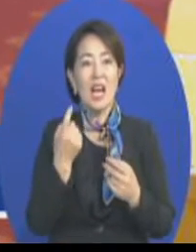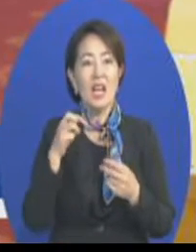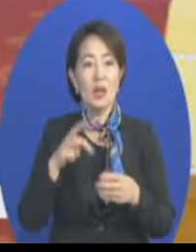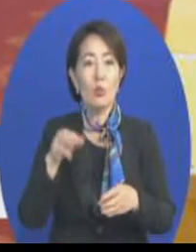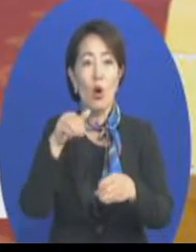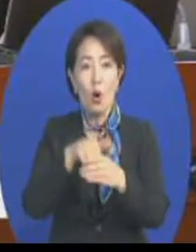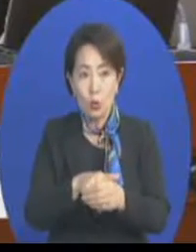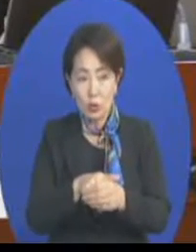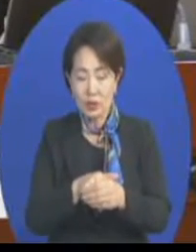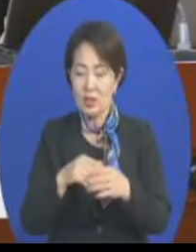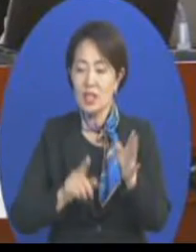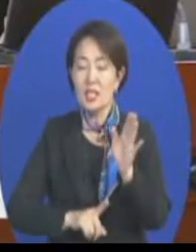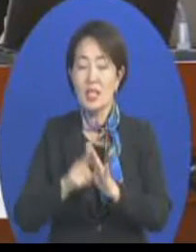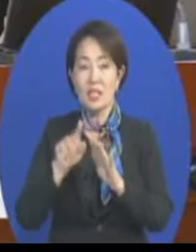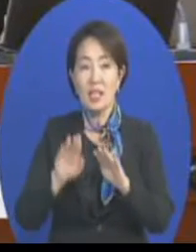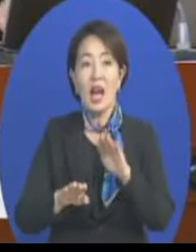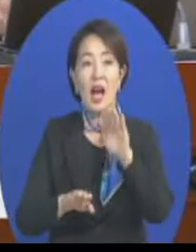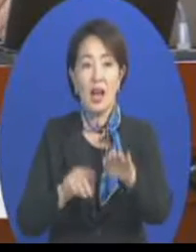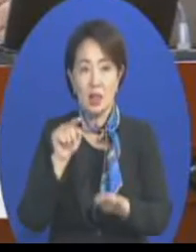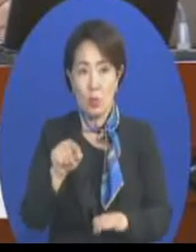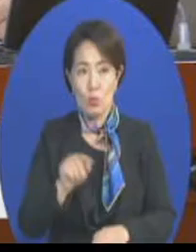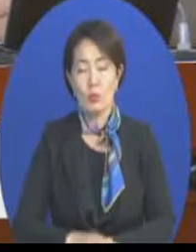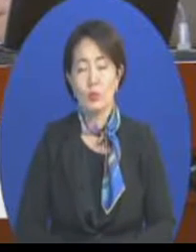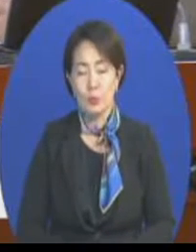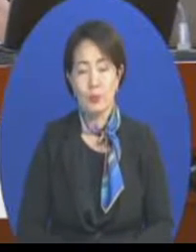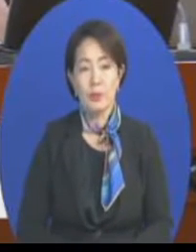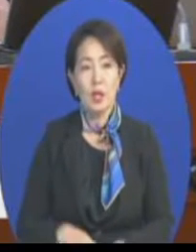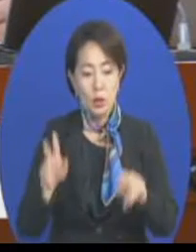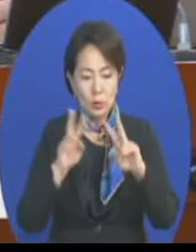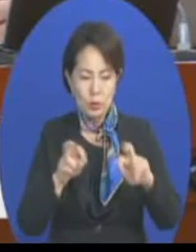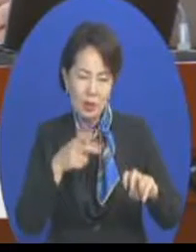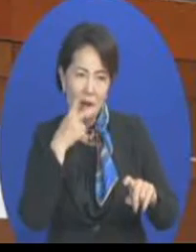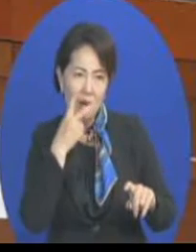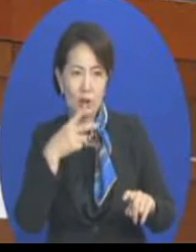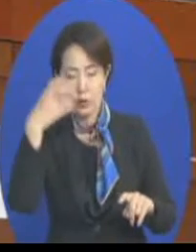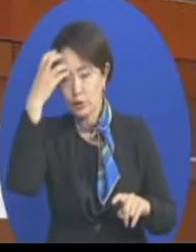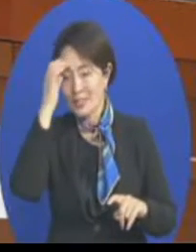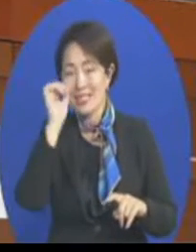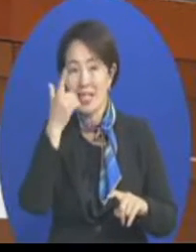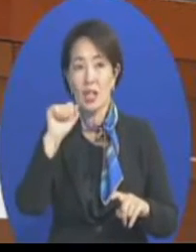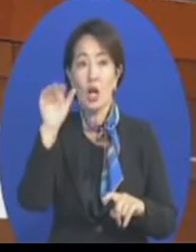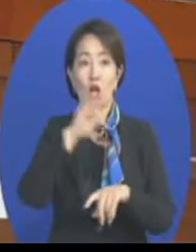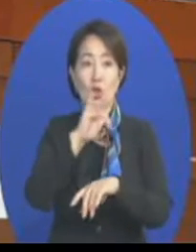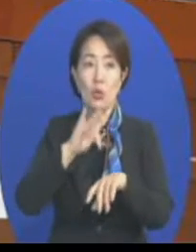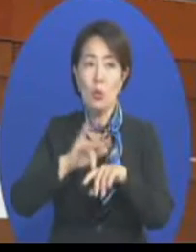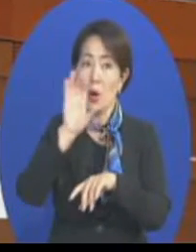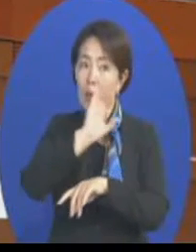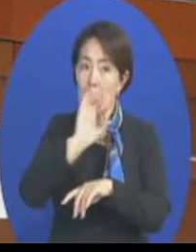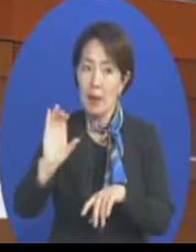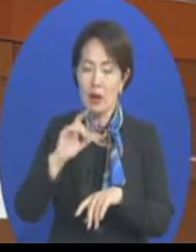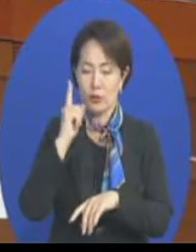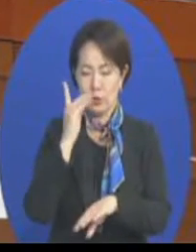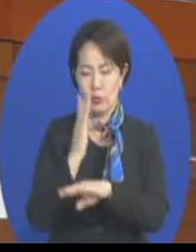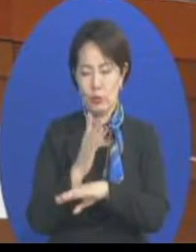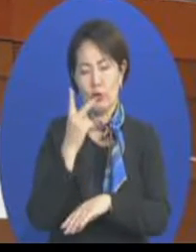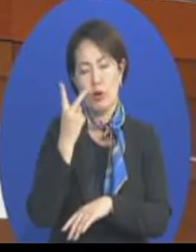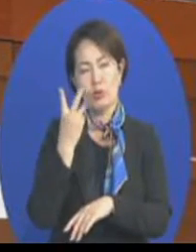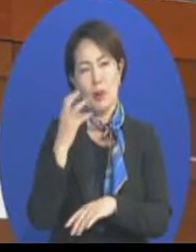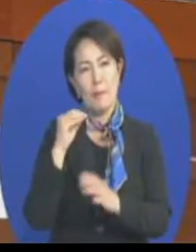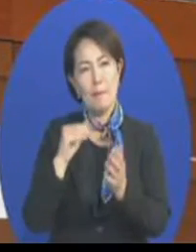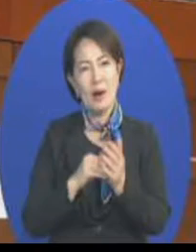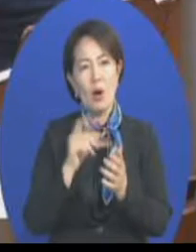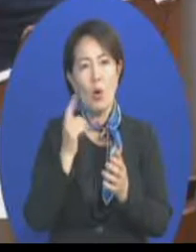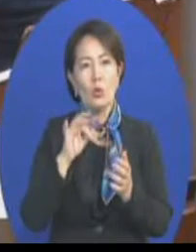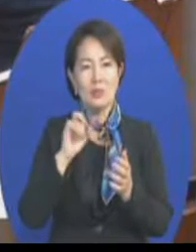Тэгэхээр энэ бол эхний том алхам. Судалгаагаар бол төрийн захиргааны төв байгууллагууд өдөр бүр 250 мянган хуудас